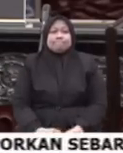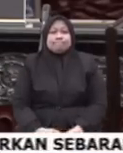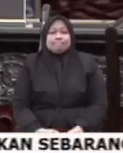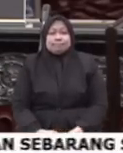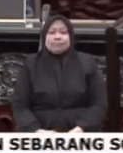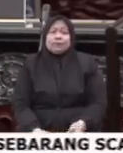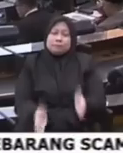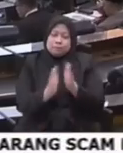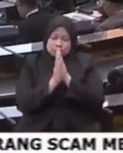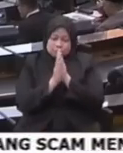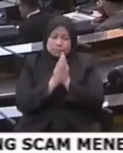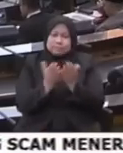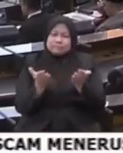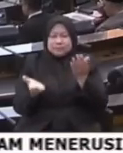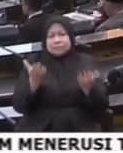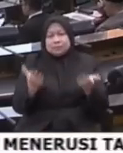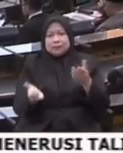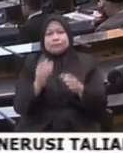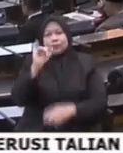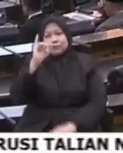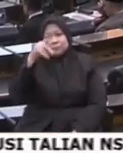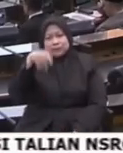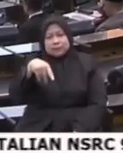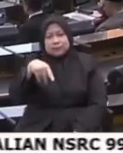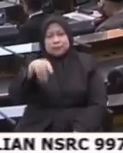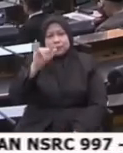mohon pertimbangan pohon di putus